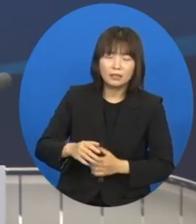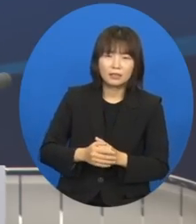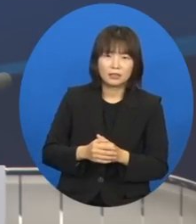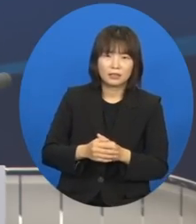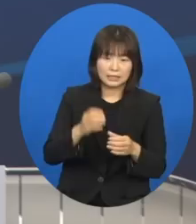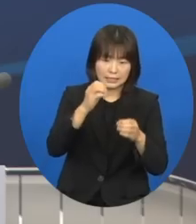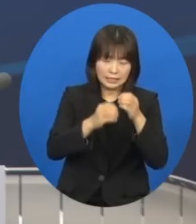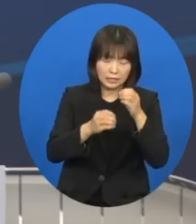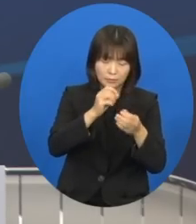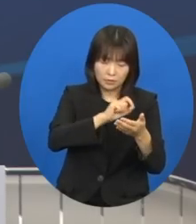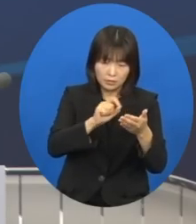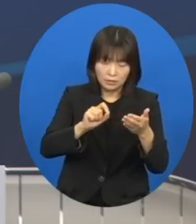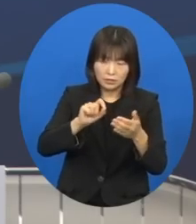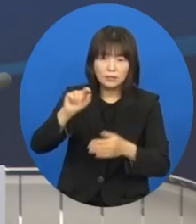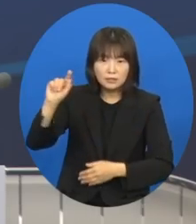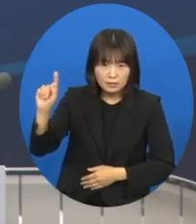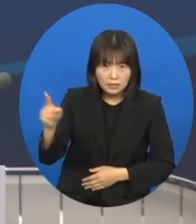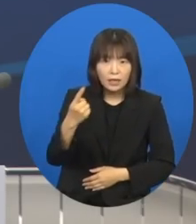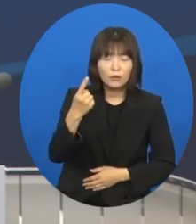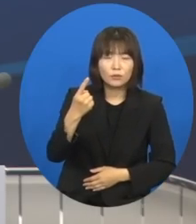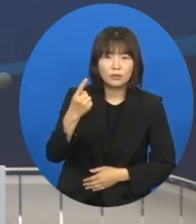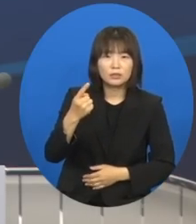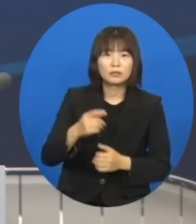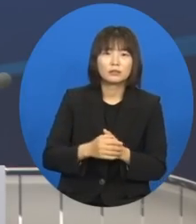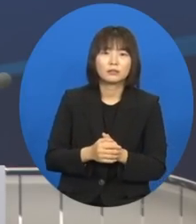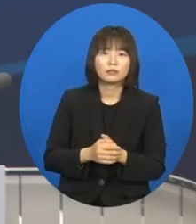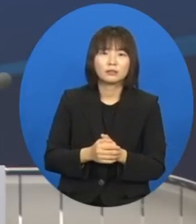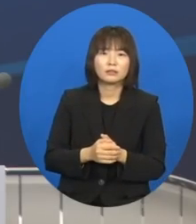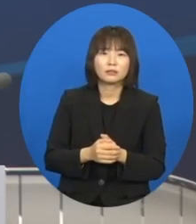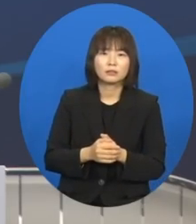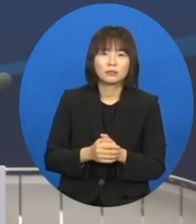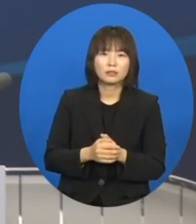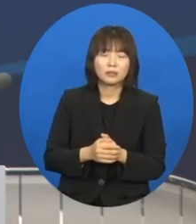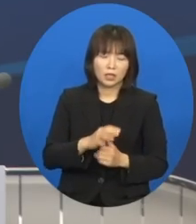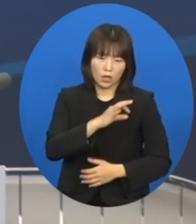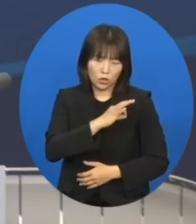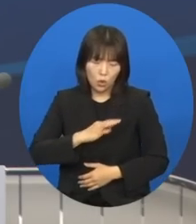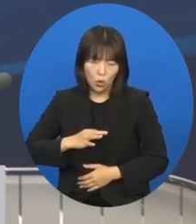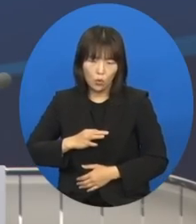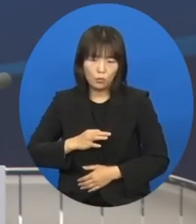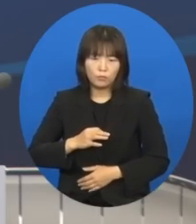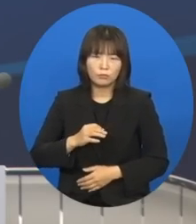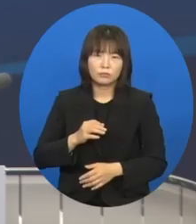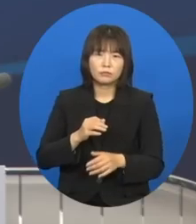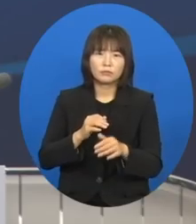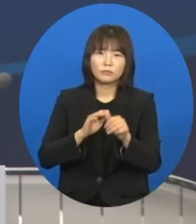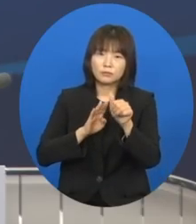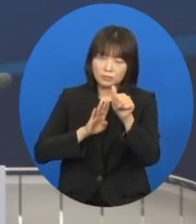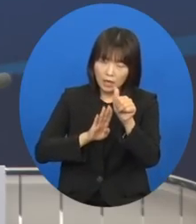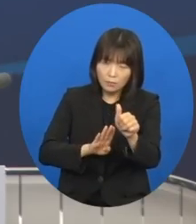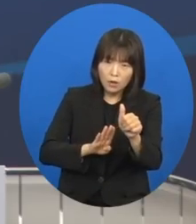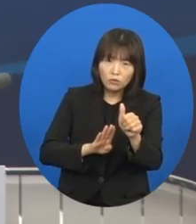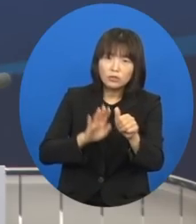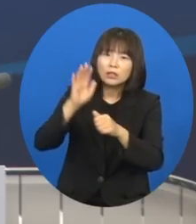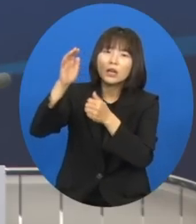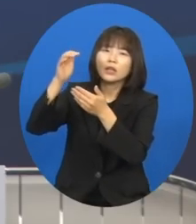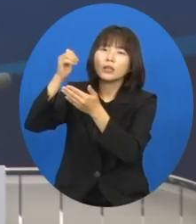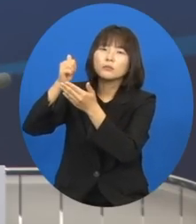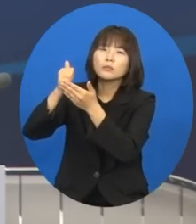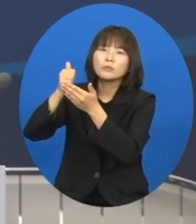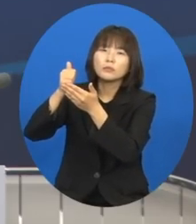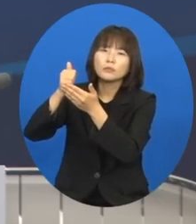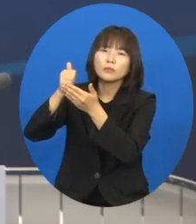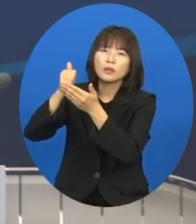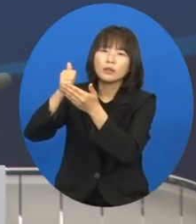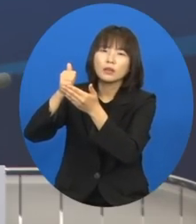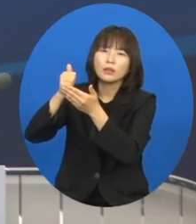다윗, 하박국, 욥이 뭐라고 하나님께 언제까지 제 문제를